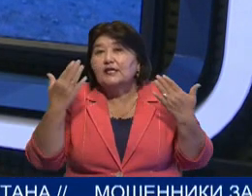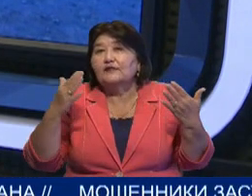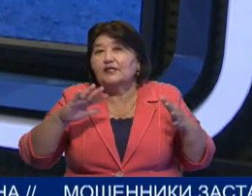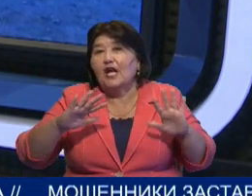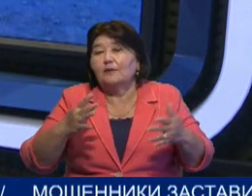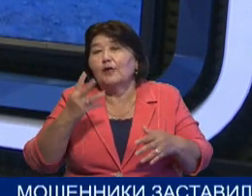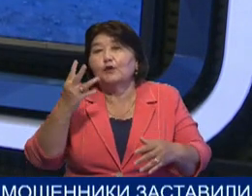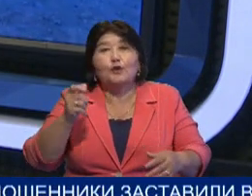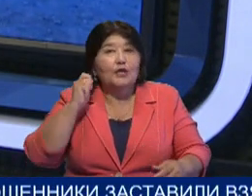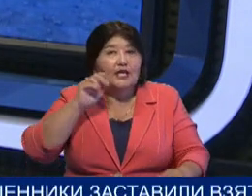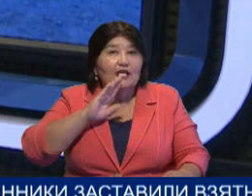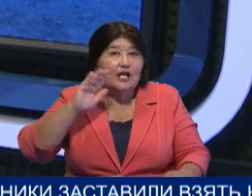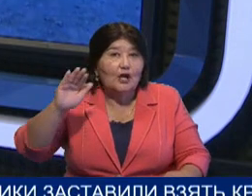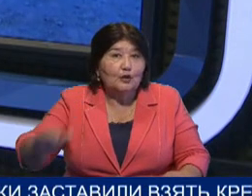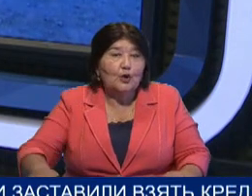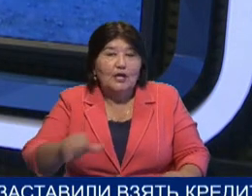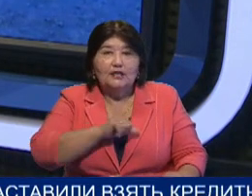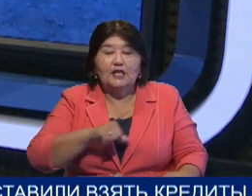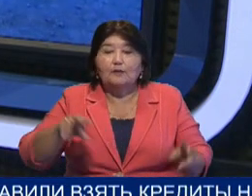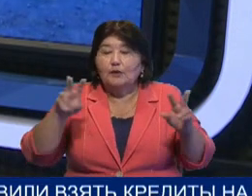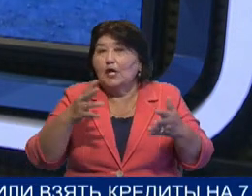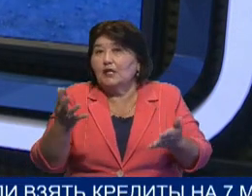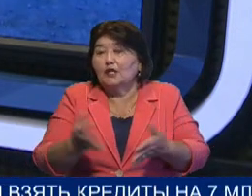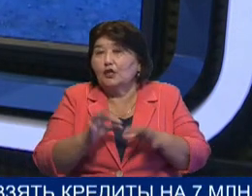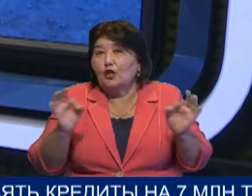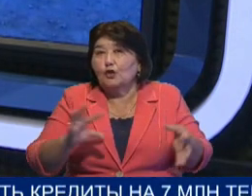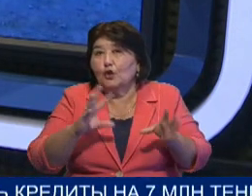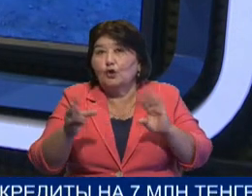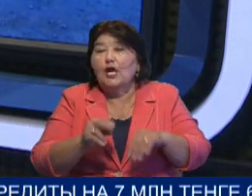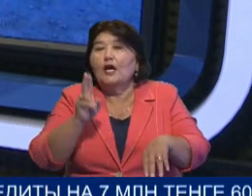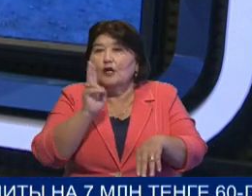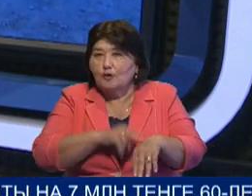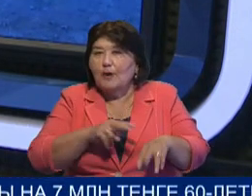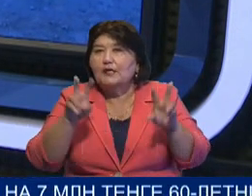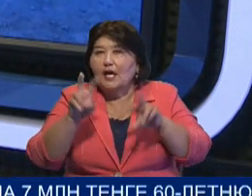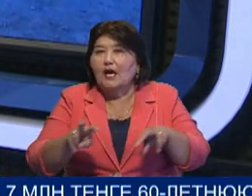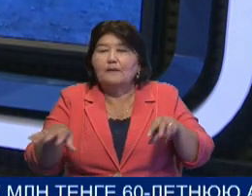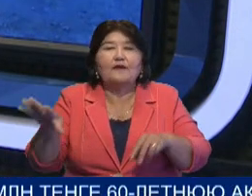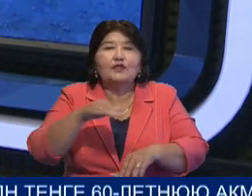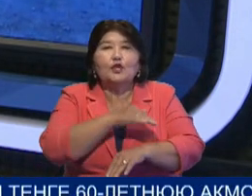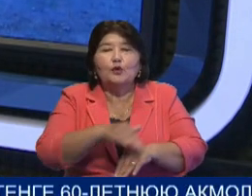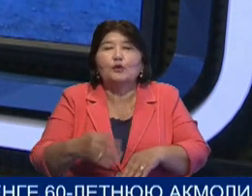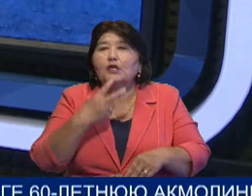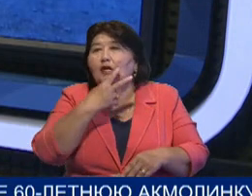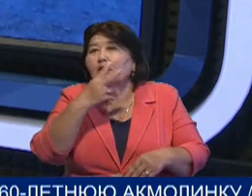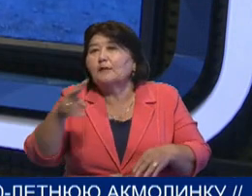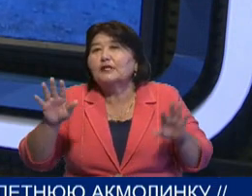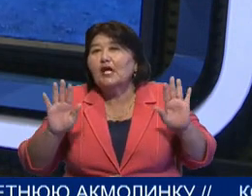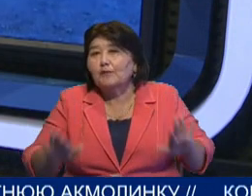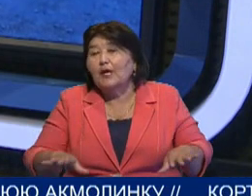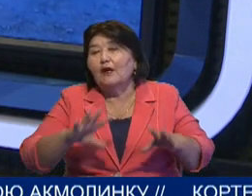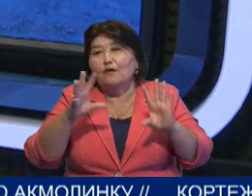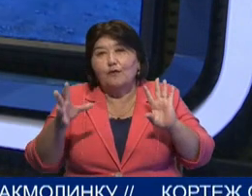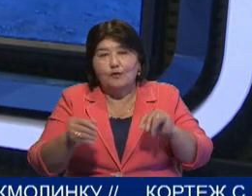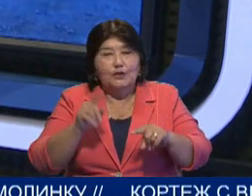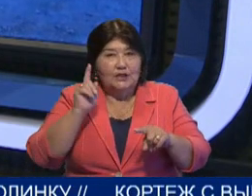обстоятельствах трехлетнюю дочь. Самостоятельные поиски не дали никакого результата. Полицейские обыскали все улицы, прочесали всю местность. В